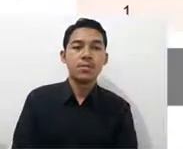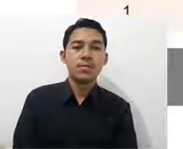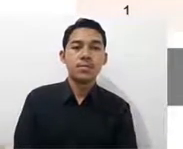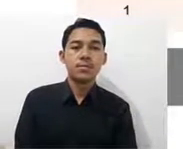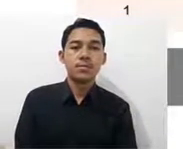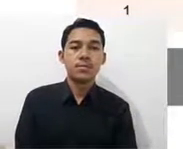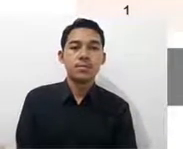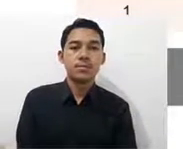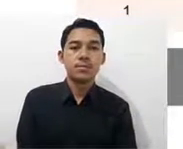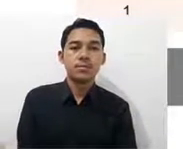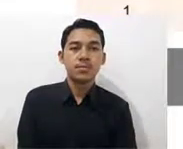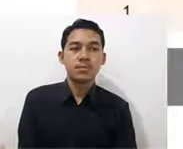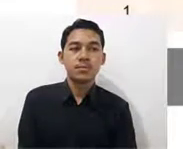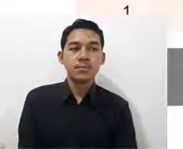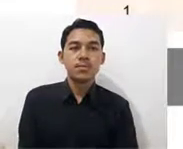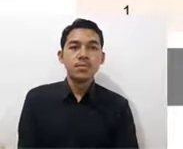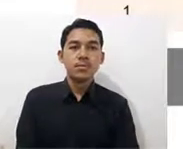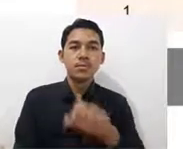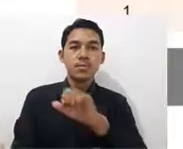ini bisa dilihat